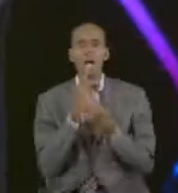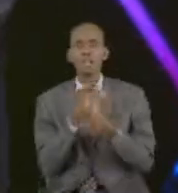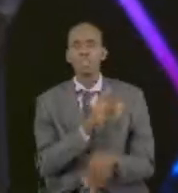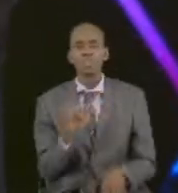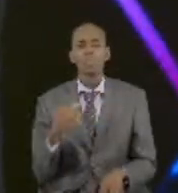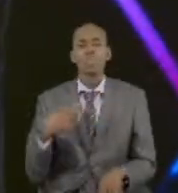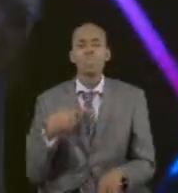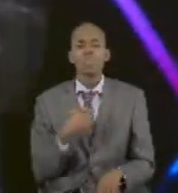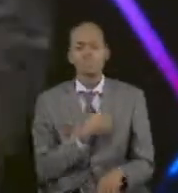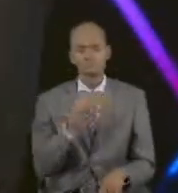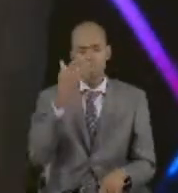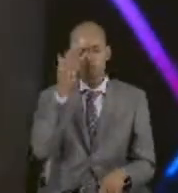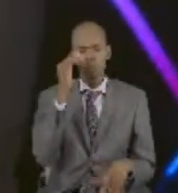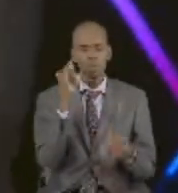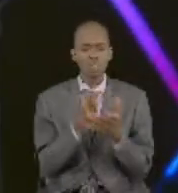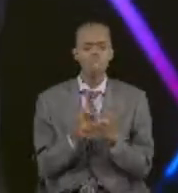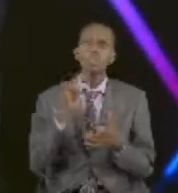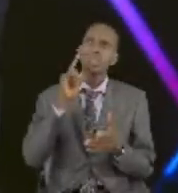que tu es vrai.